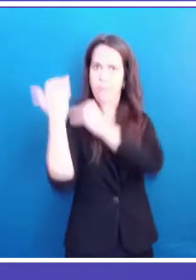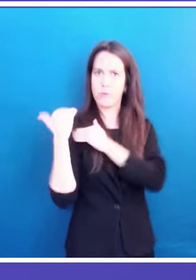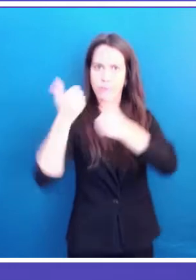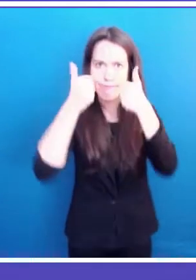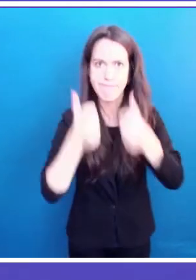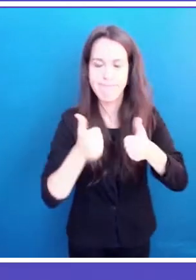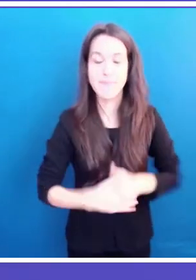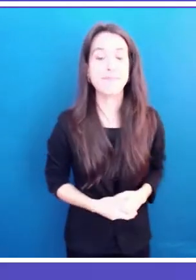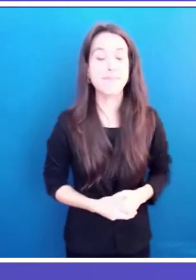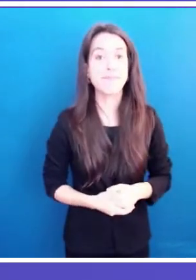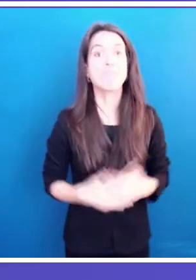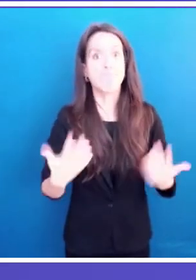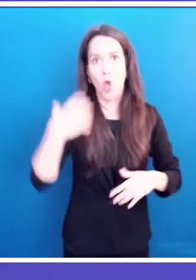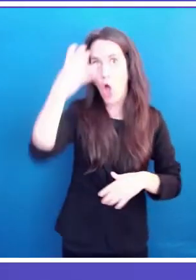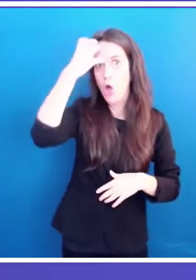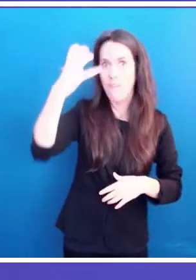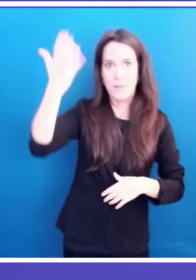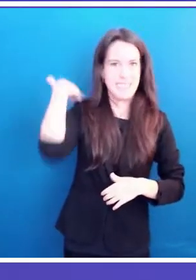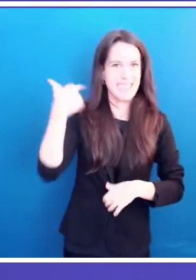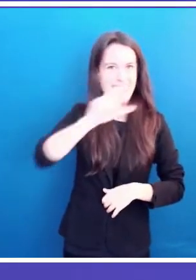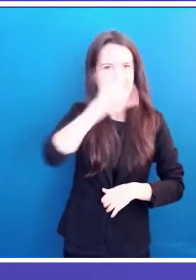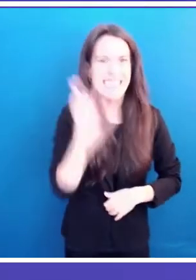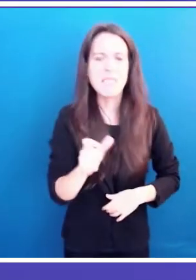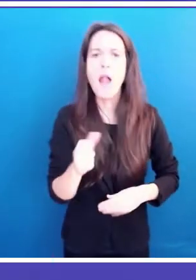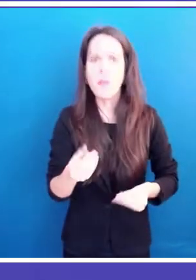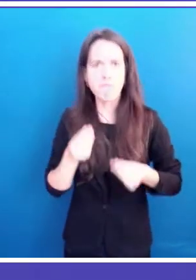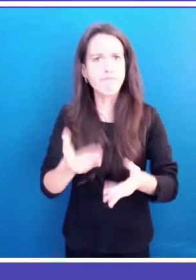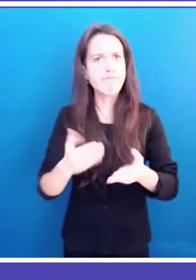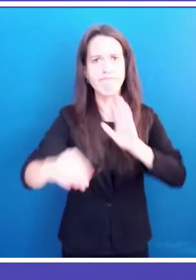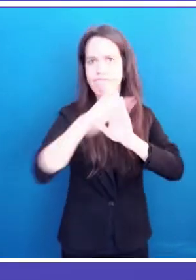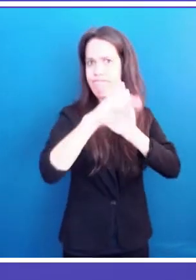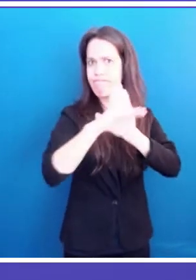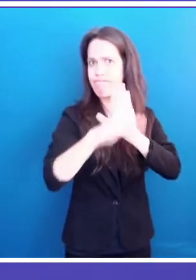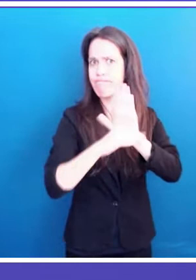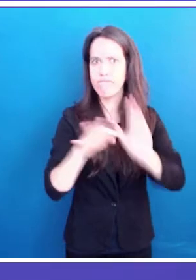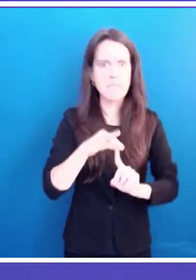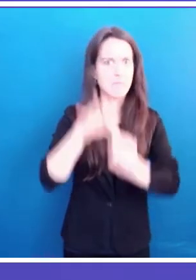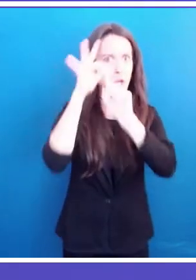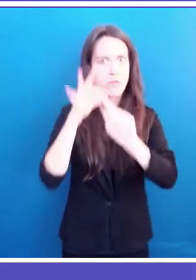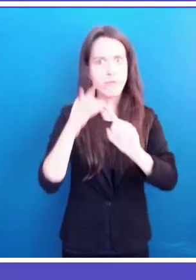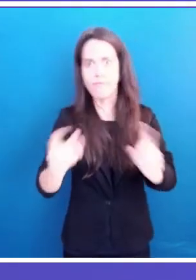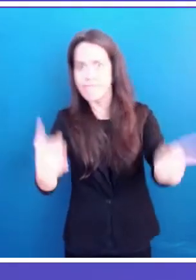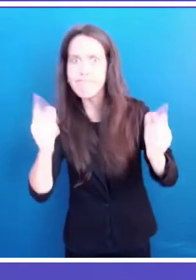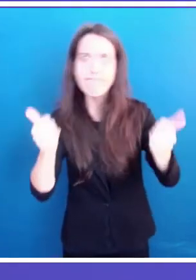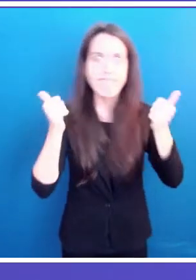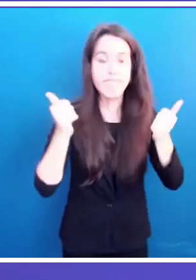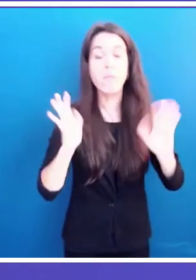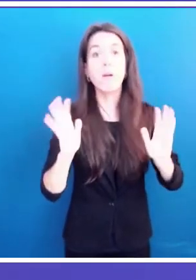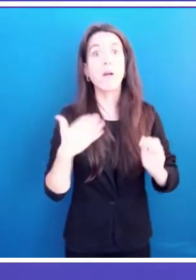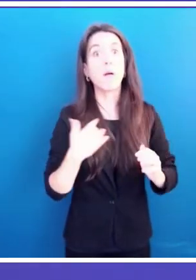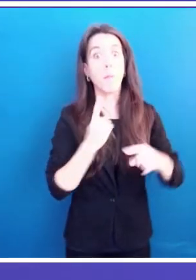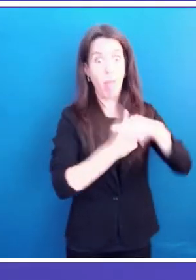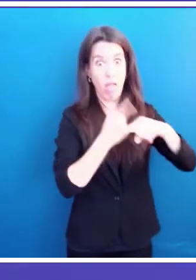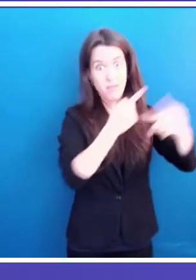الاستجابة المدنية والسياسية والاجتماعية وأنا لن أحدثكم عما فعلته الحكومة أو امتنعت عنه حيث